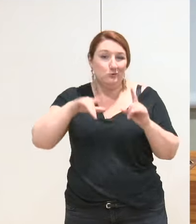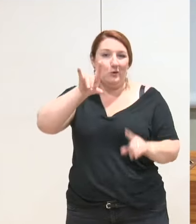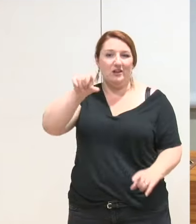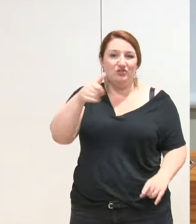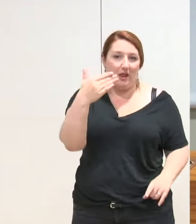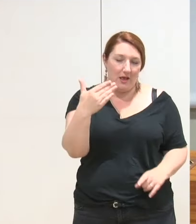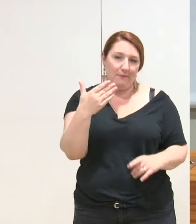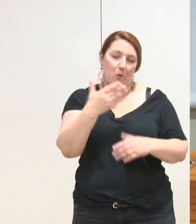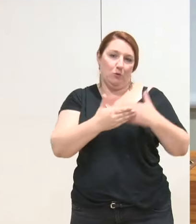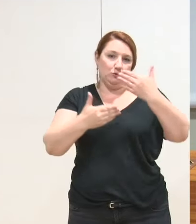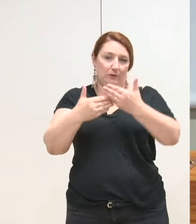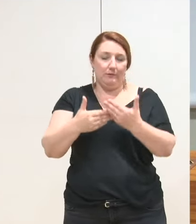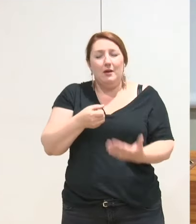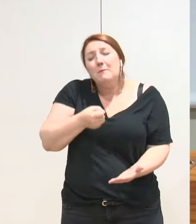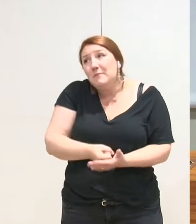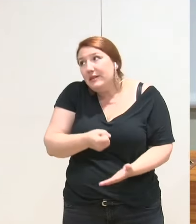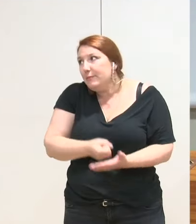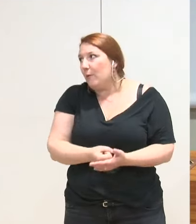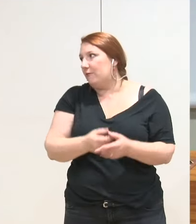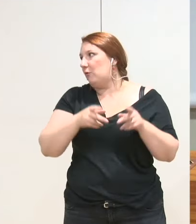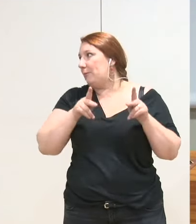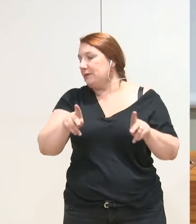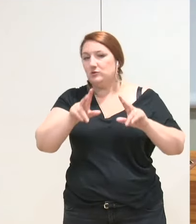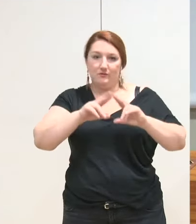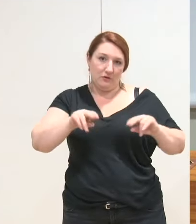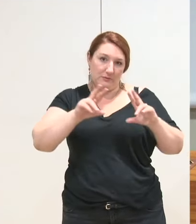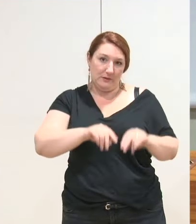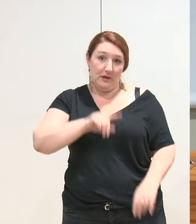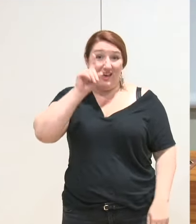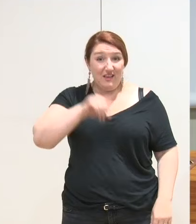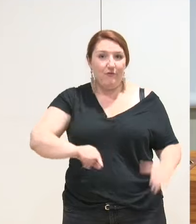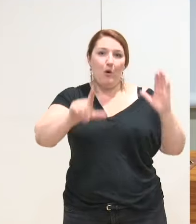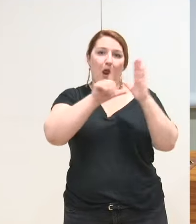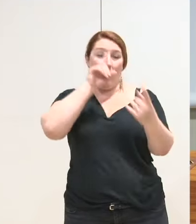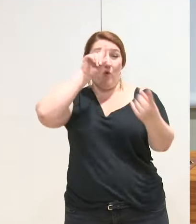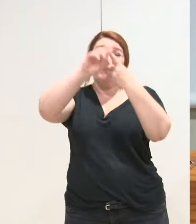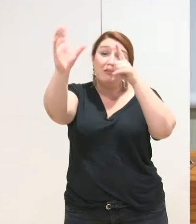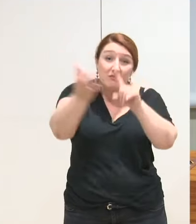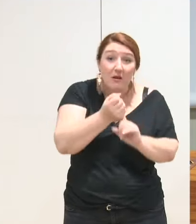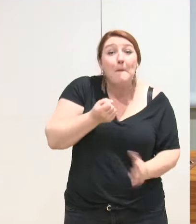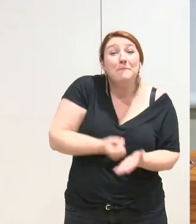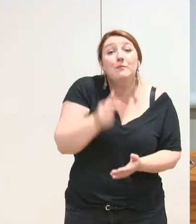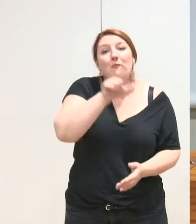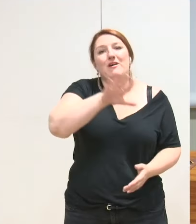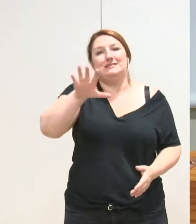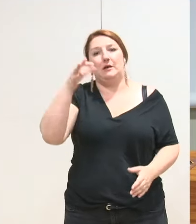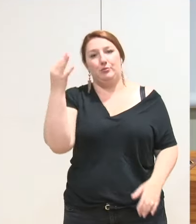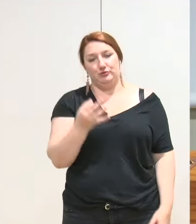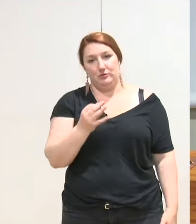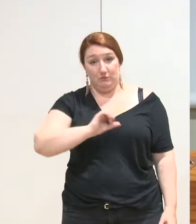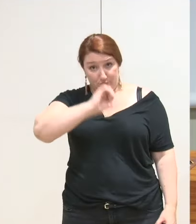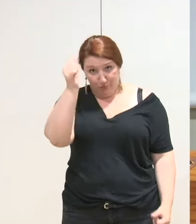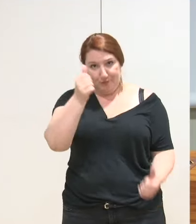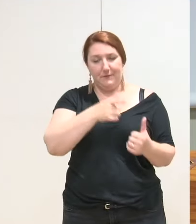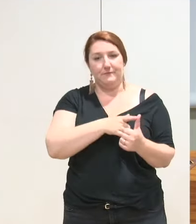pédagogie dire d'abord que nous avons à atteindre l'objectif légal de 25 %. ça c'est la première chose et la deuxième chose